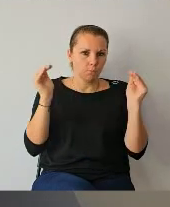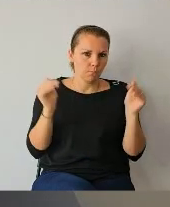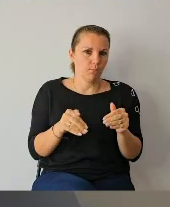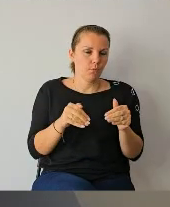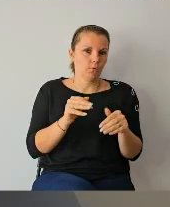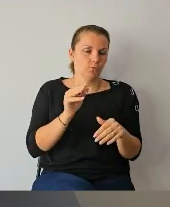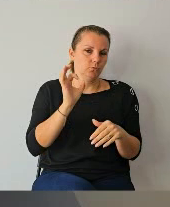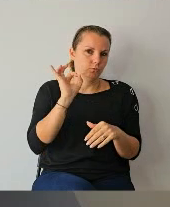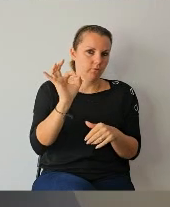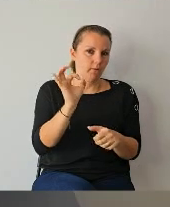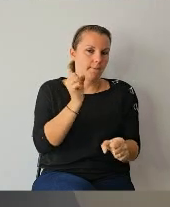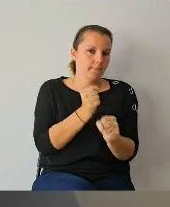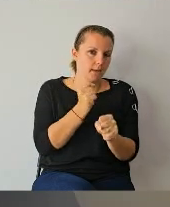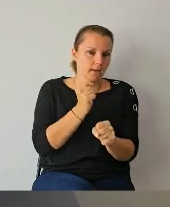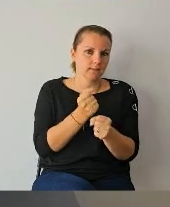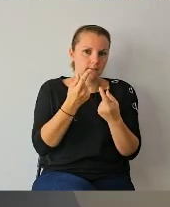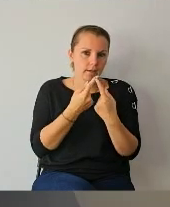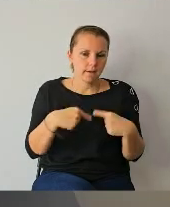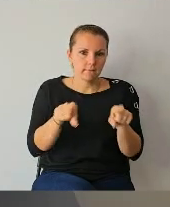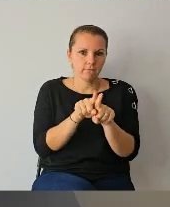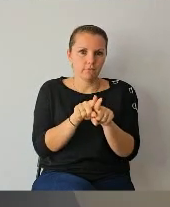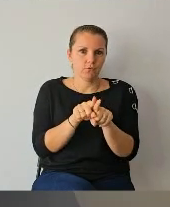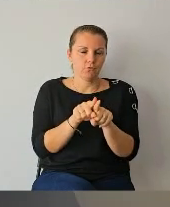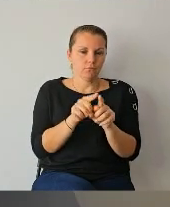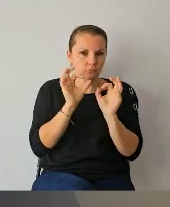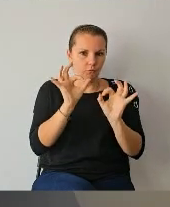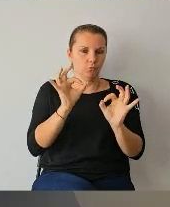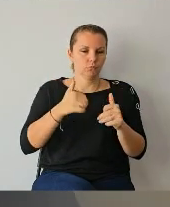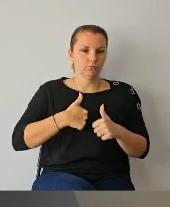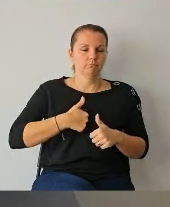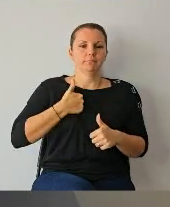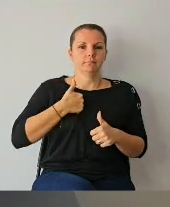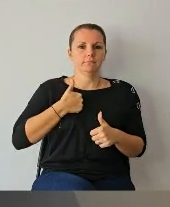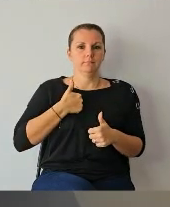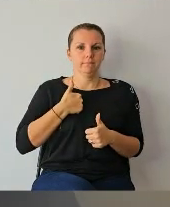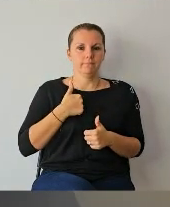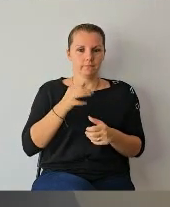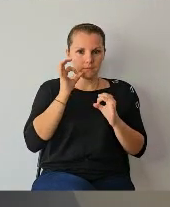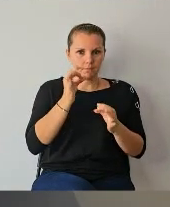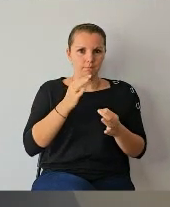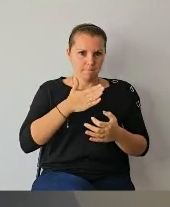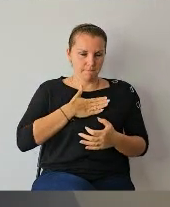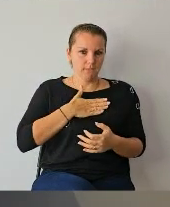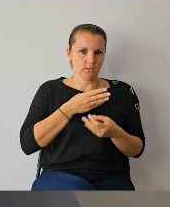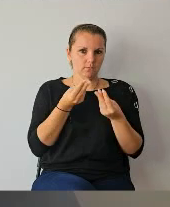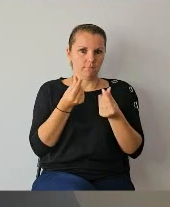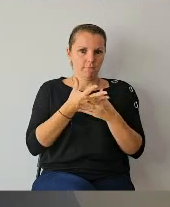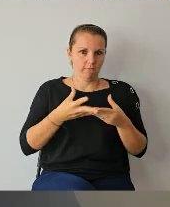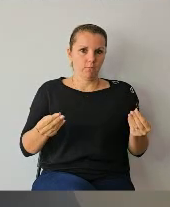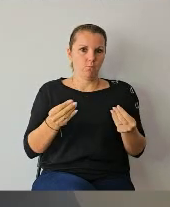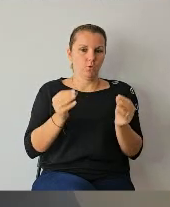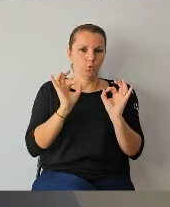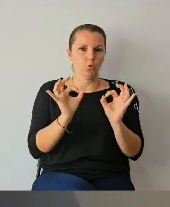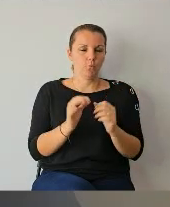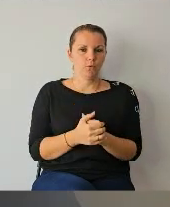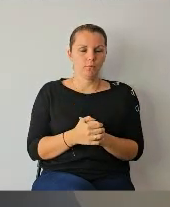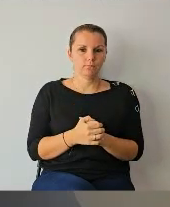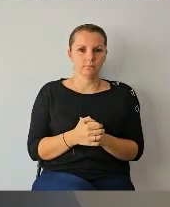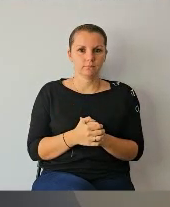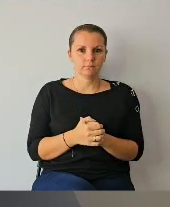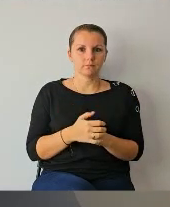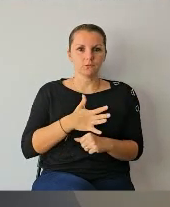sprawować te swoje funkcje godnie i godnie z tego żyć i mieć poczucie, że faktycznie